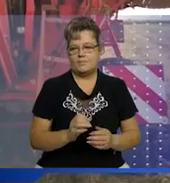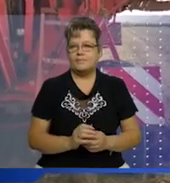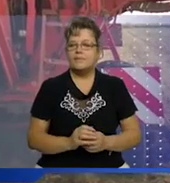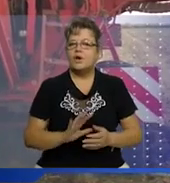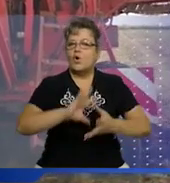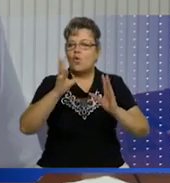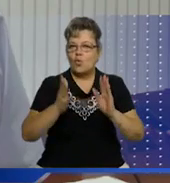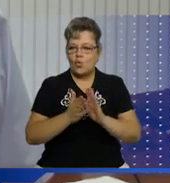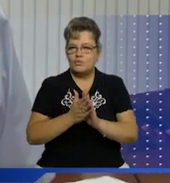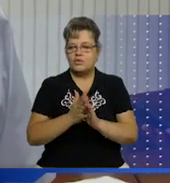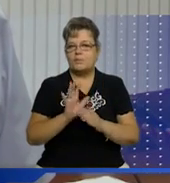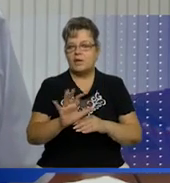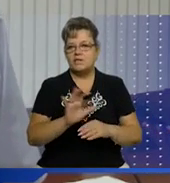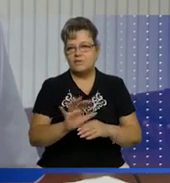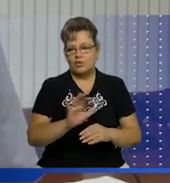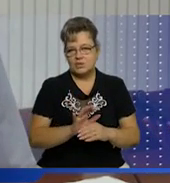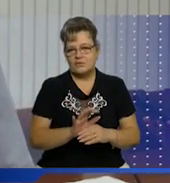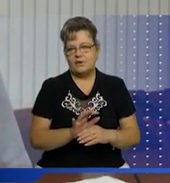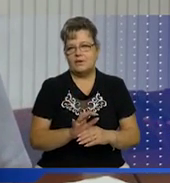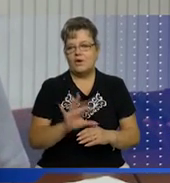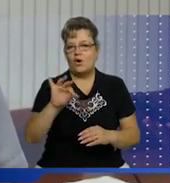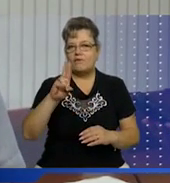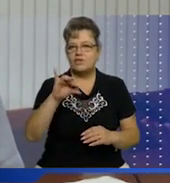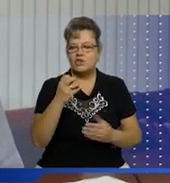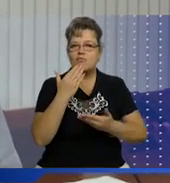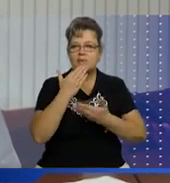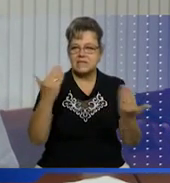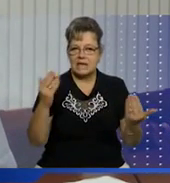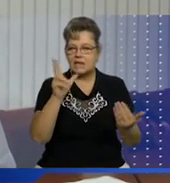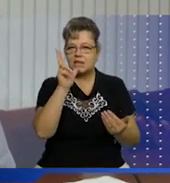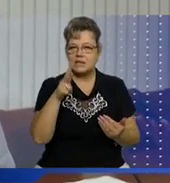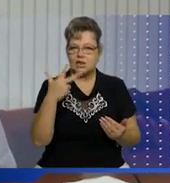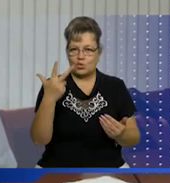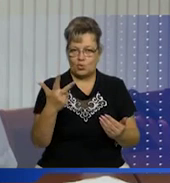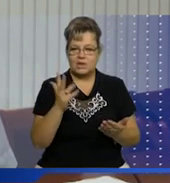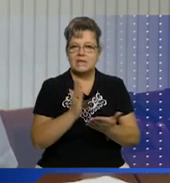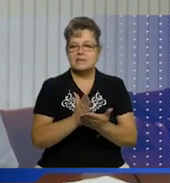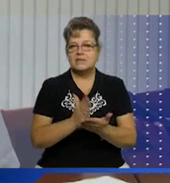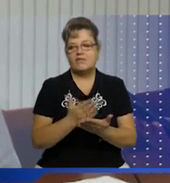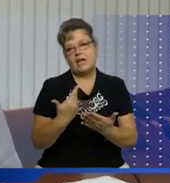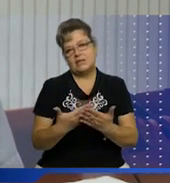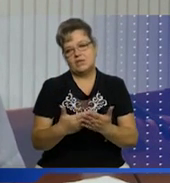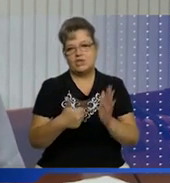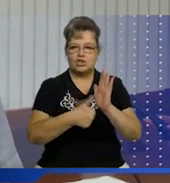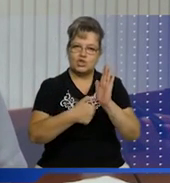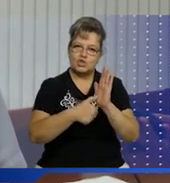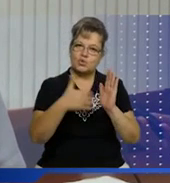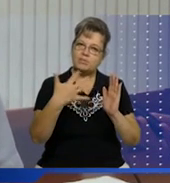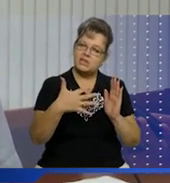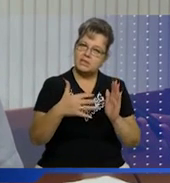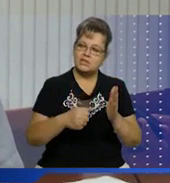овощных. Общий объем производства овощей последние вот три года составляет где-то